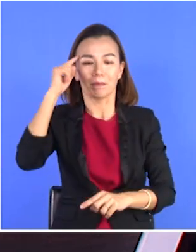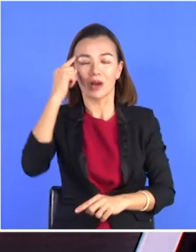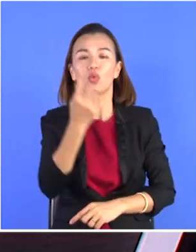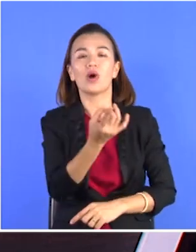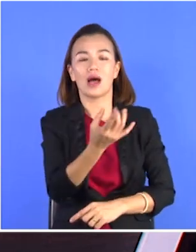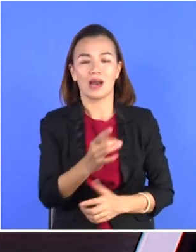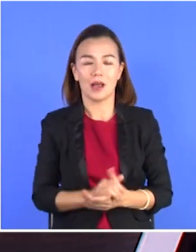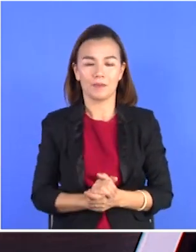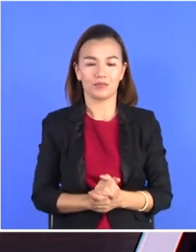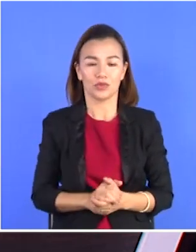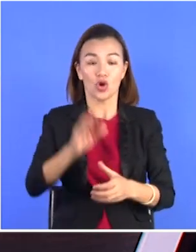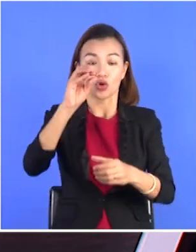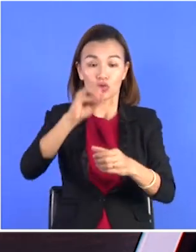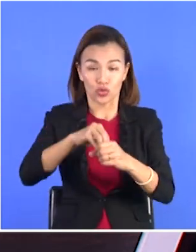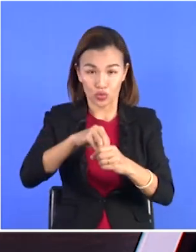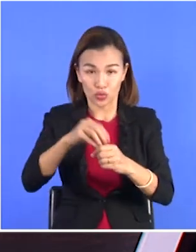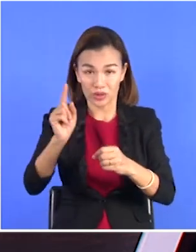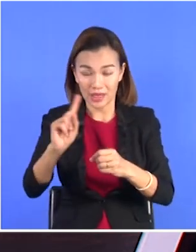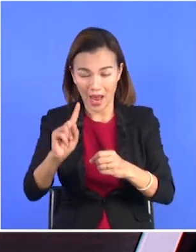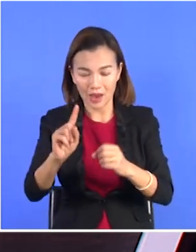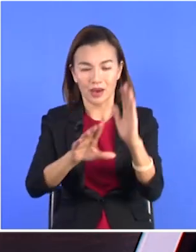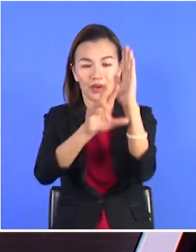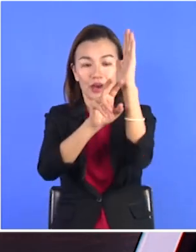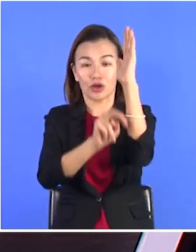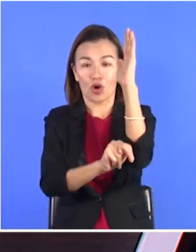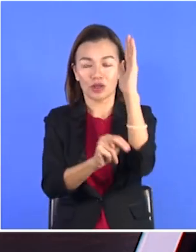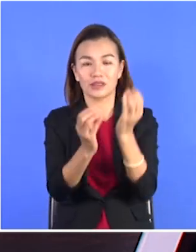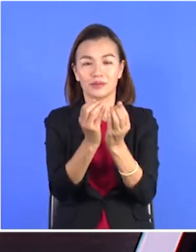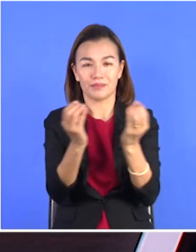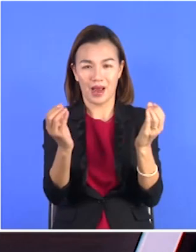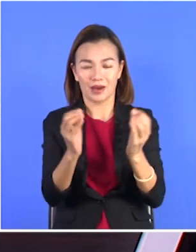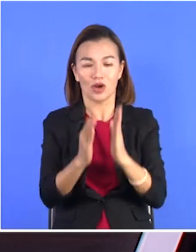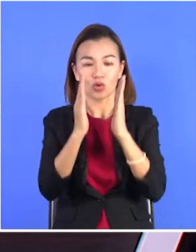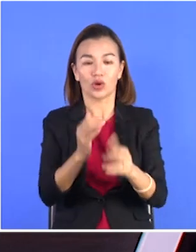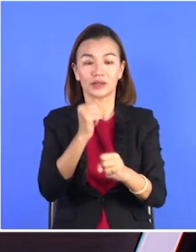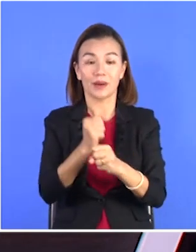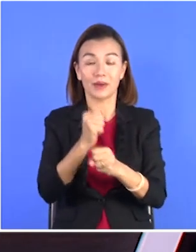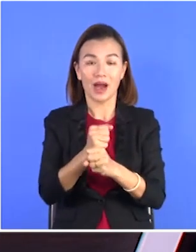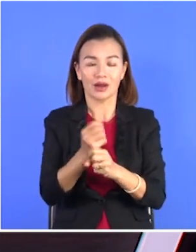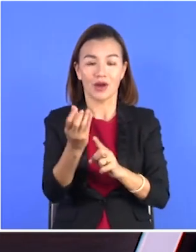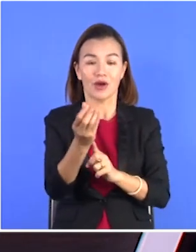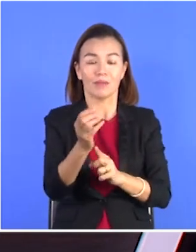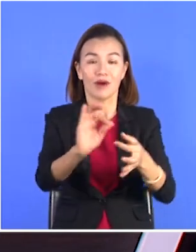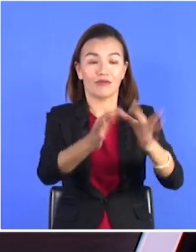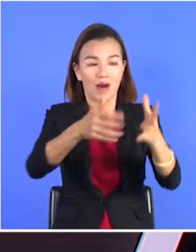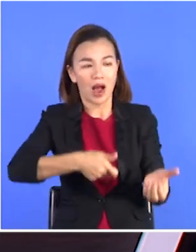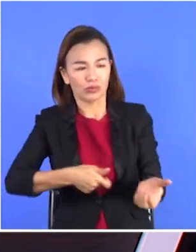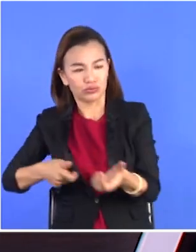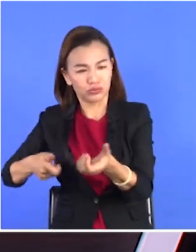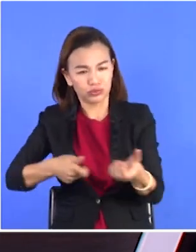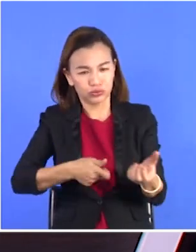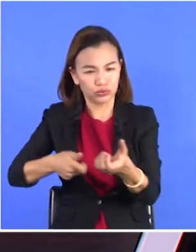เอาไปที่ป่าพนาจังหวัดนครศรีธรรมราชกันต่อนะเจ้าหน้าที่ดับเพลินเนี่ยเขาบอกว่าเ่อต้องเข้าไปที่บ้านหลังนี้เนื่องจากเจ้าของบ้านเขา